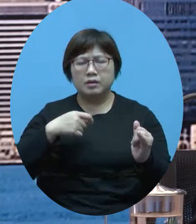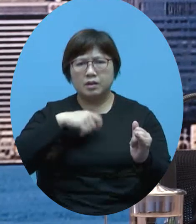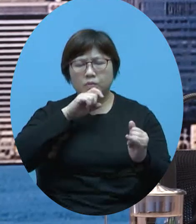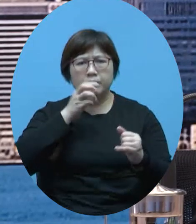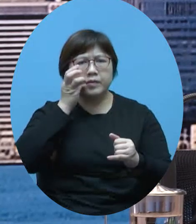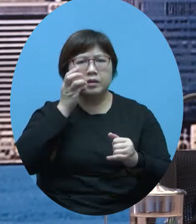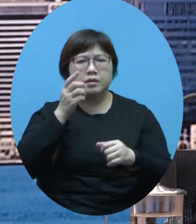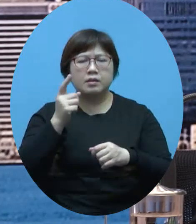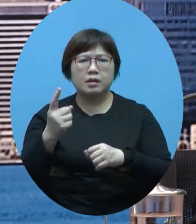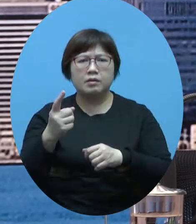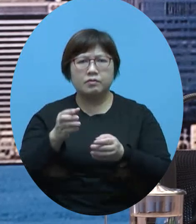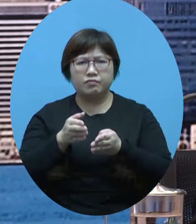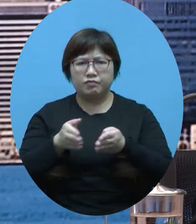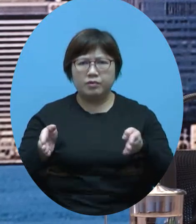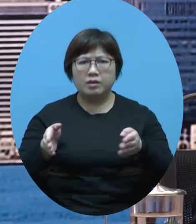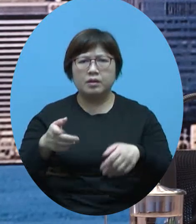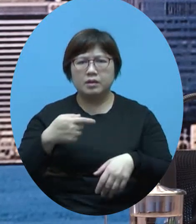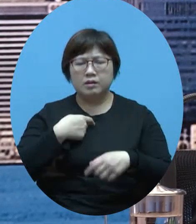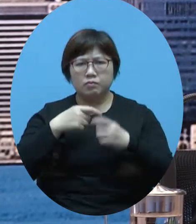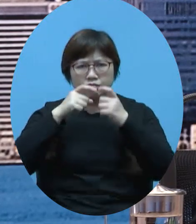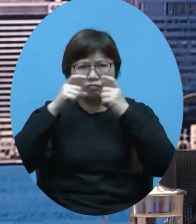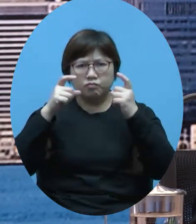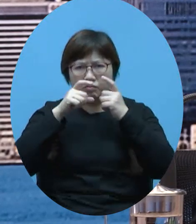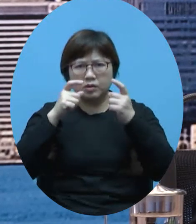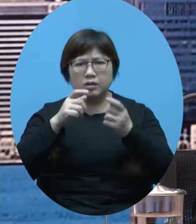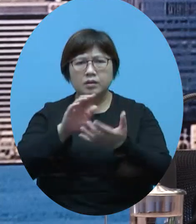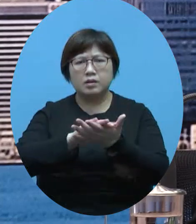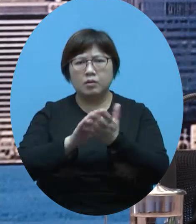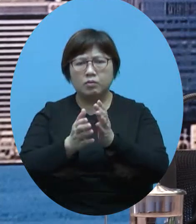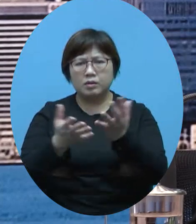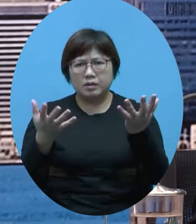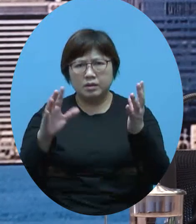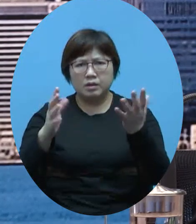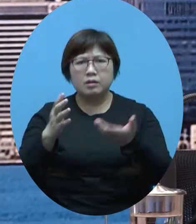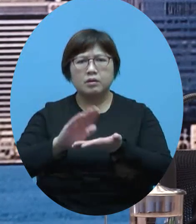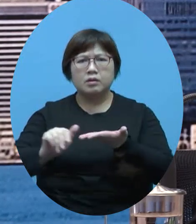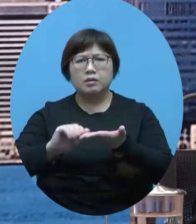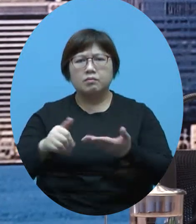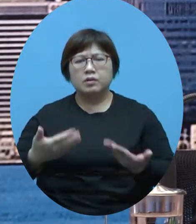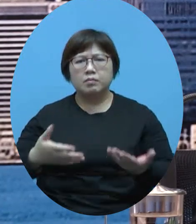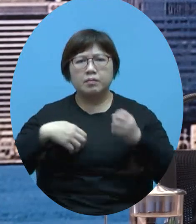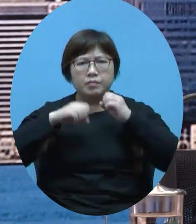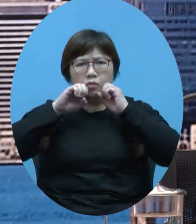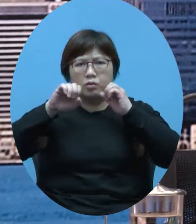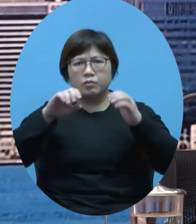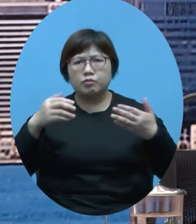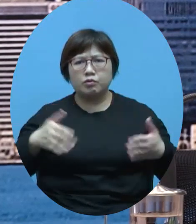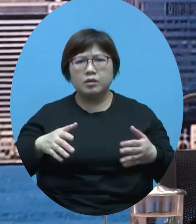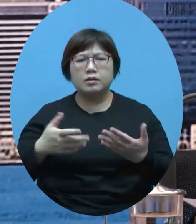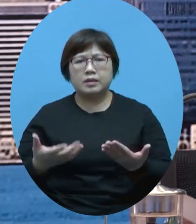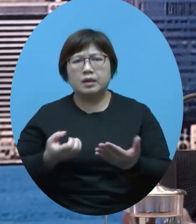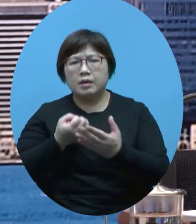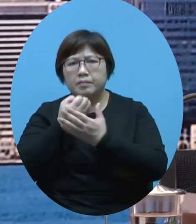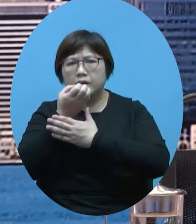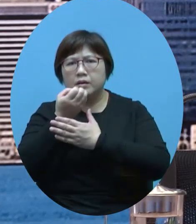何時間呢都戴住口罩和呢保持手部的衛生。今天的報告去到這裡， 謝謝。咁而家提問時間